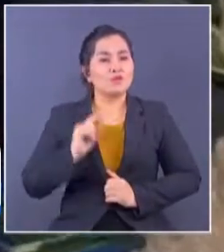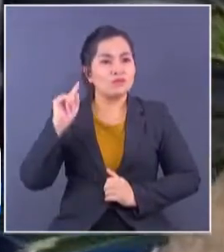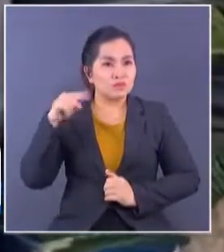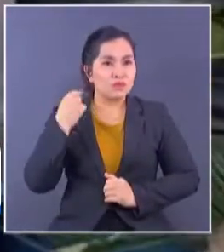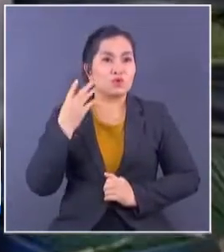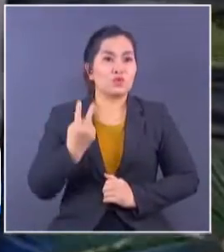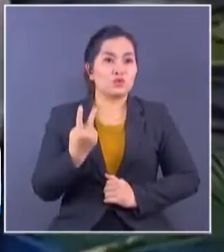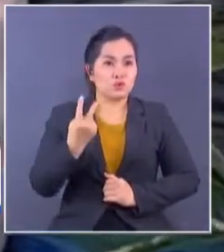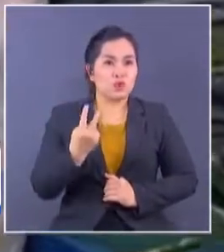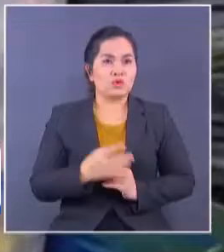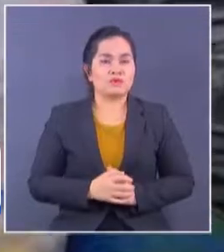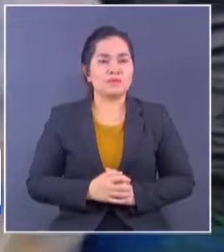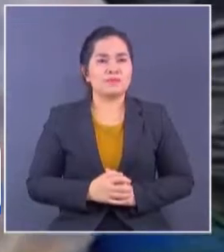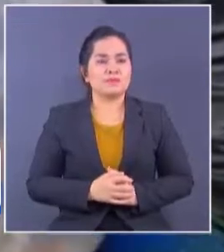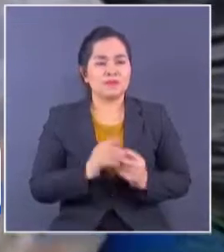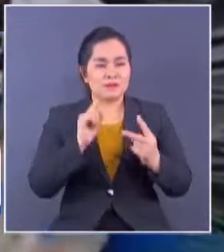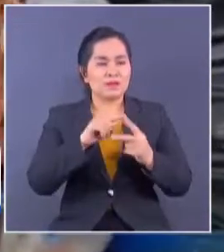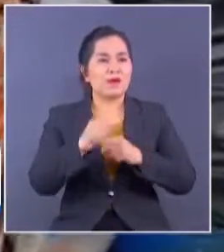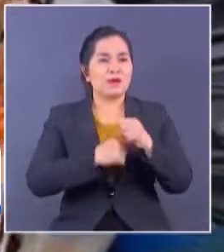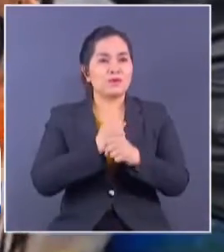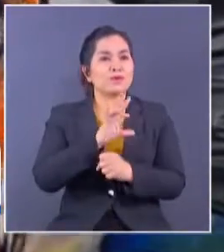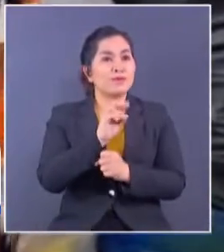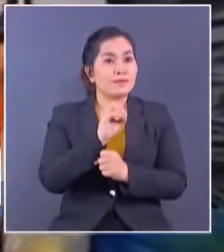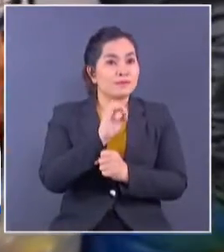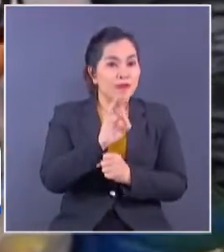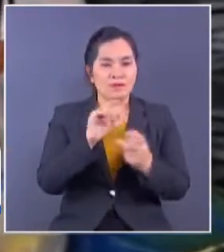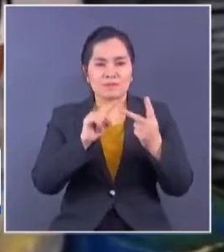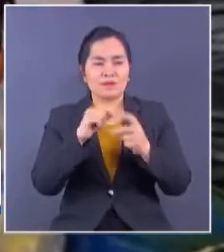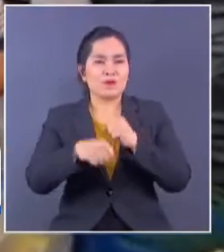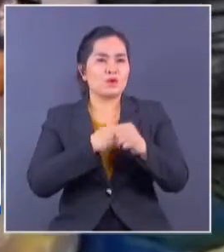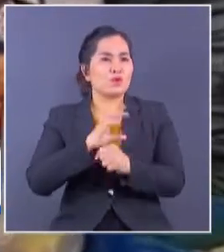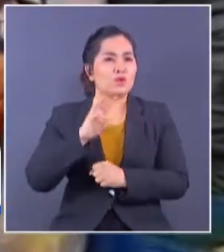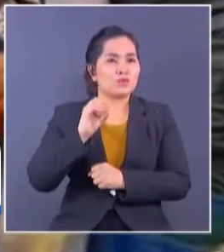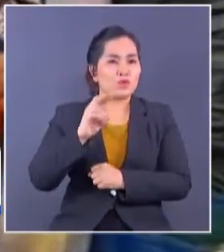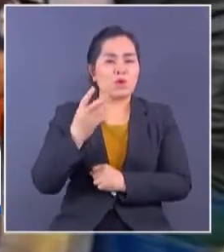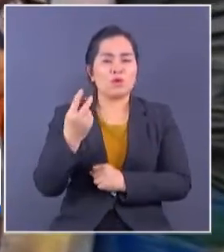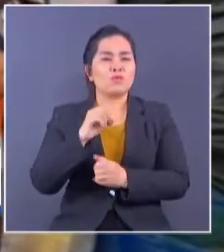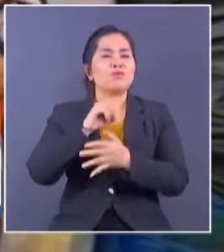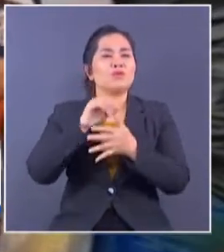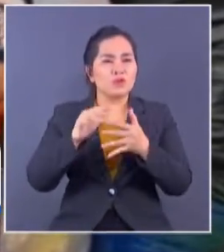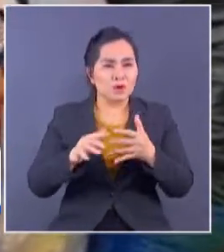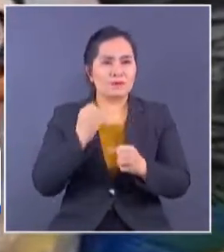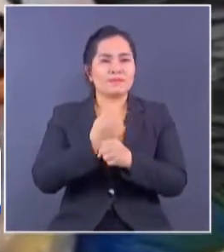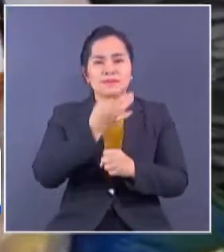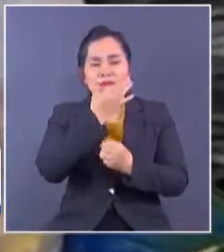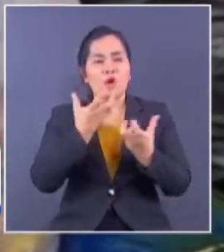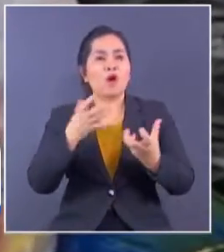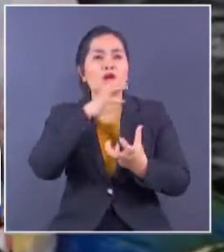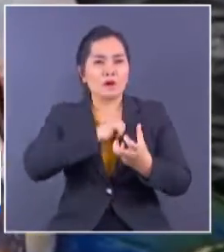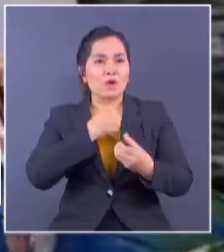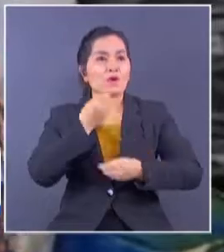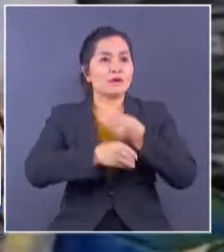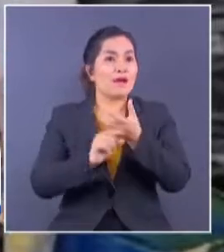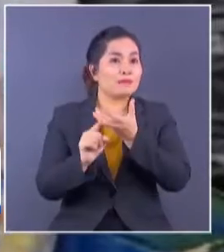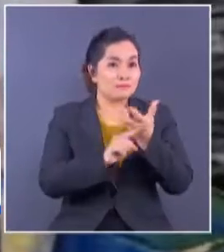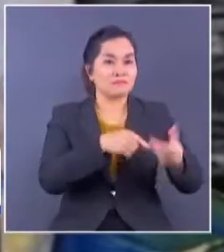บุญส่งบุญกระสินธ์อายุ 79ปีและนางละมัยนกสกุลอายุ 62ปีเป็นสองพี่น้องครับอาชีพเก็บของเก่าขาย